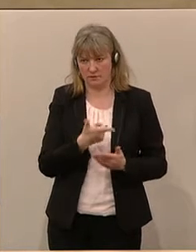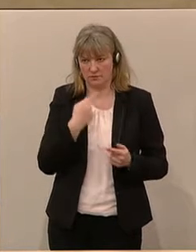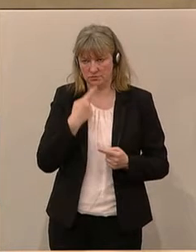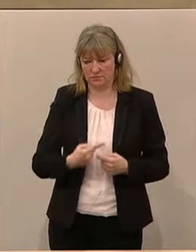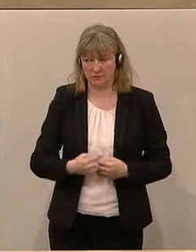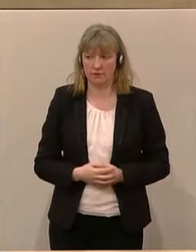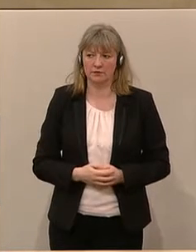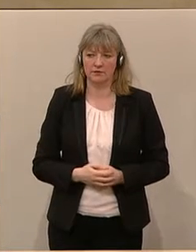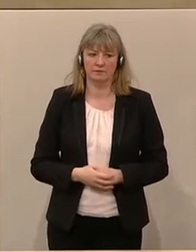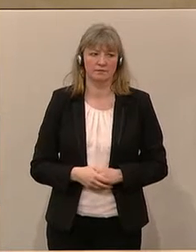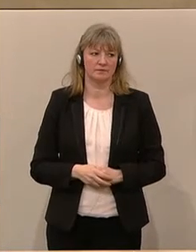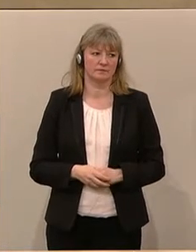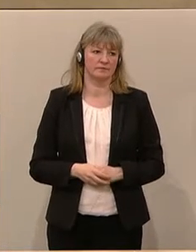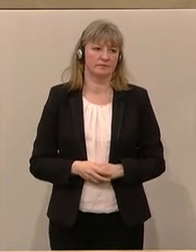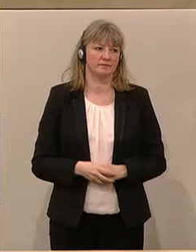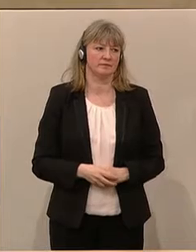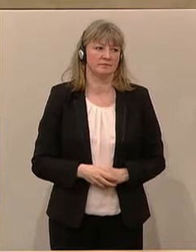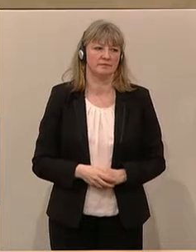glaube,